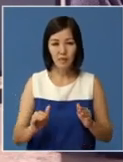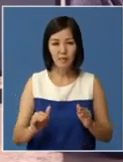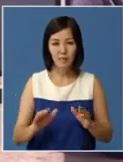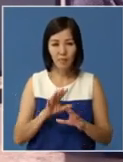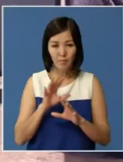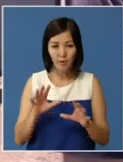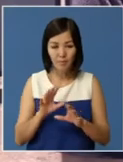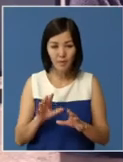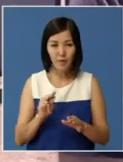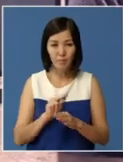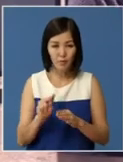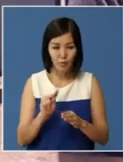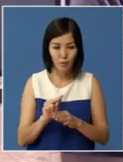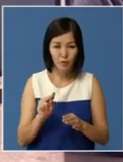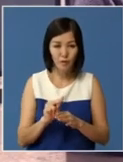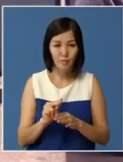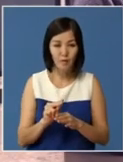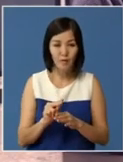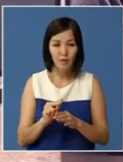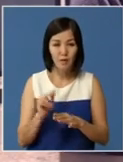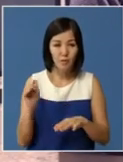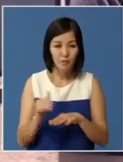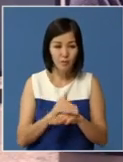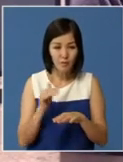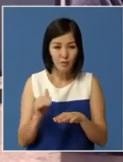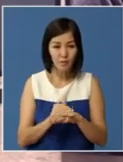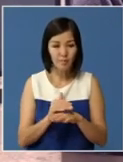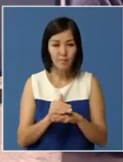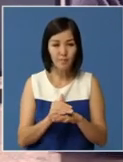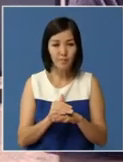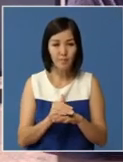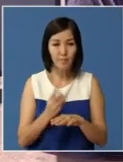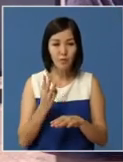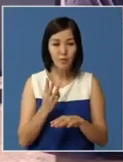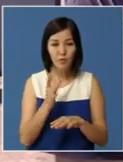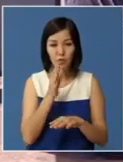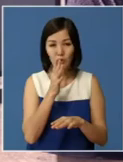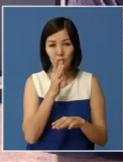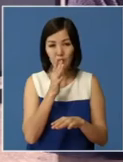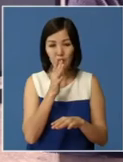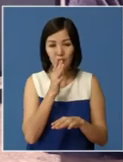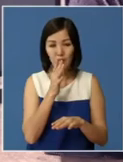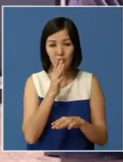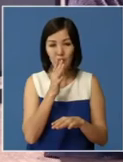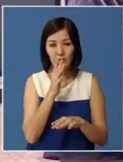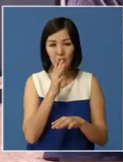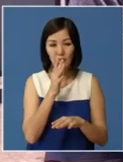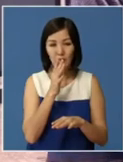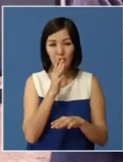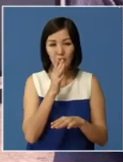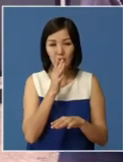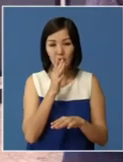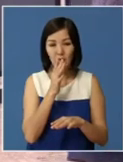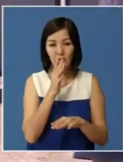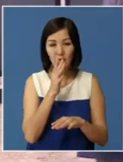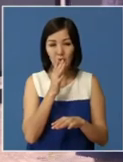баптап, ақырын құнаннан, сылап, сипап, осы үш жасында дөнен кезінде осы